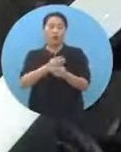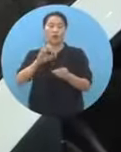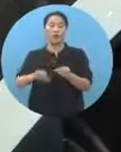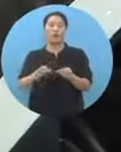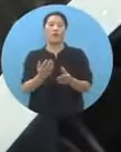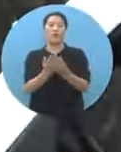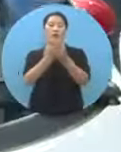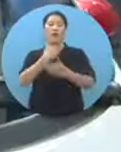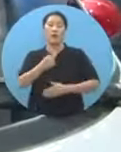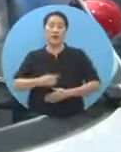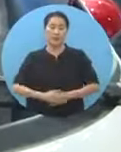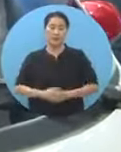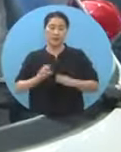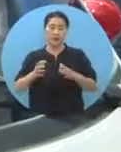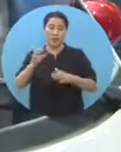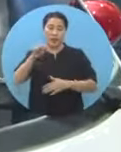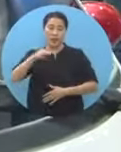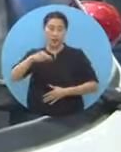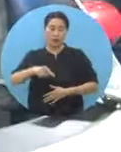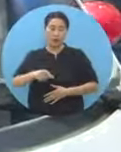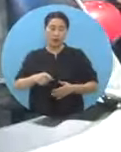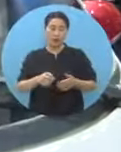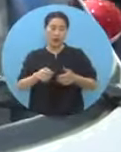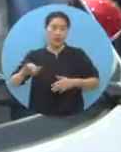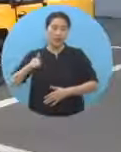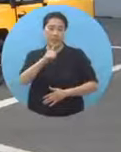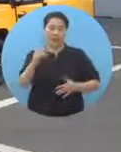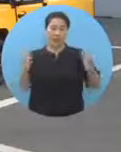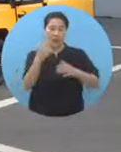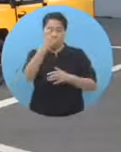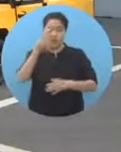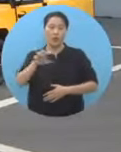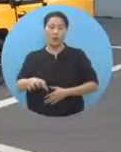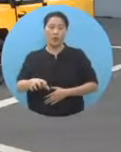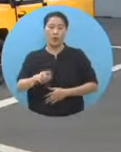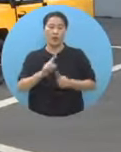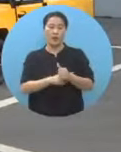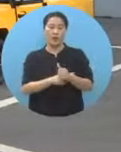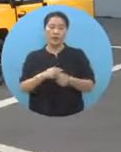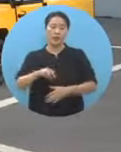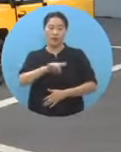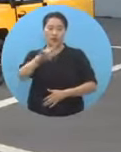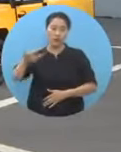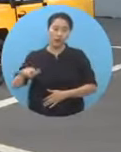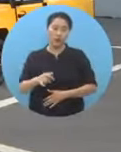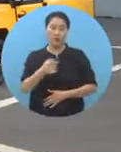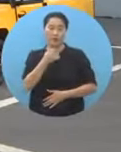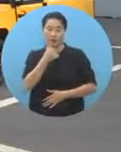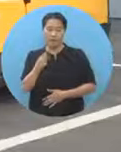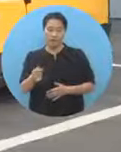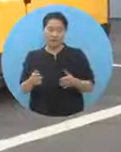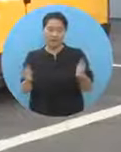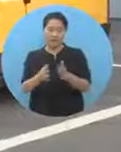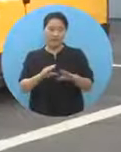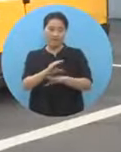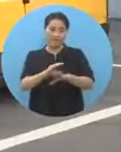주요 골자입니다. 국가 유무인기 통합관제 인프라 구축, 자율주행 이모빌리티 실증시험장